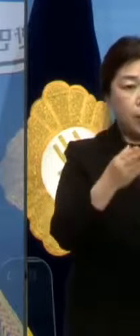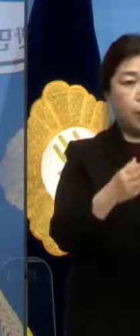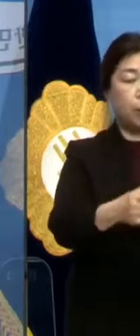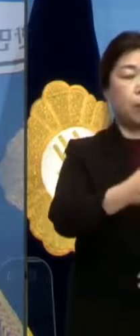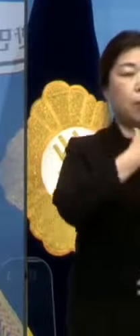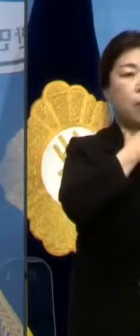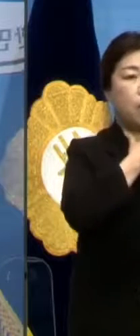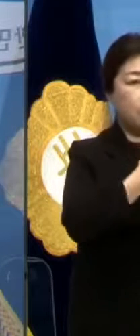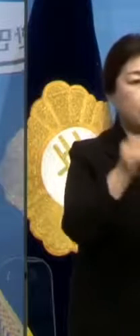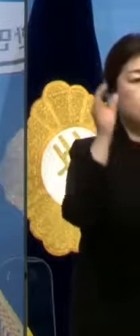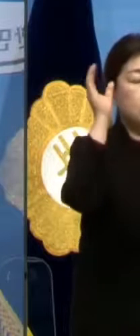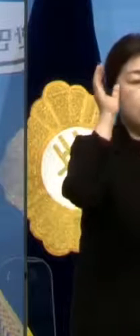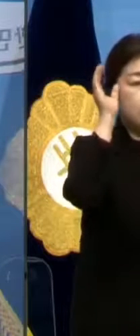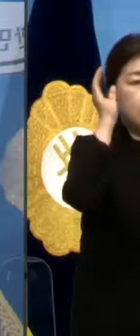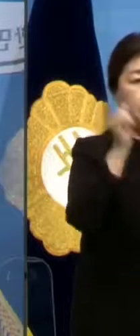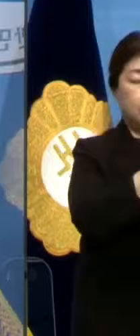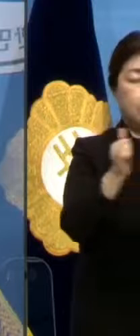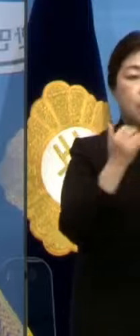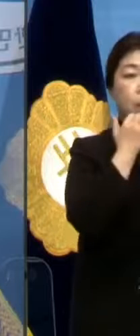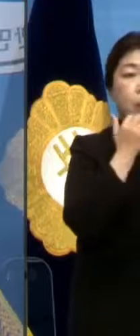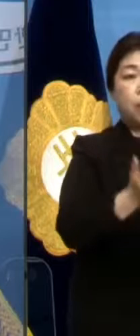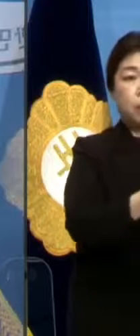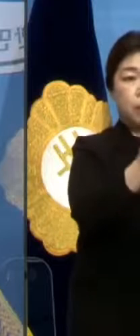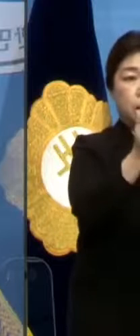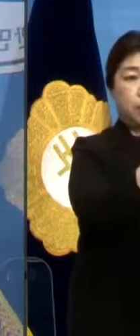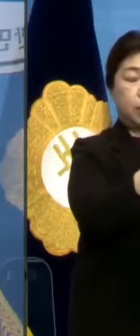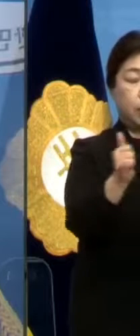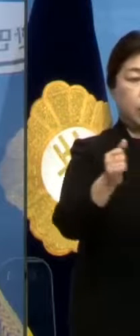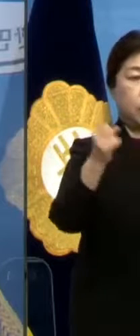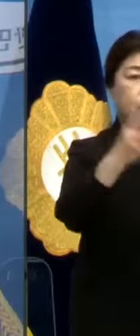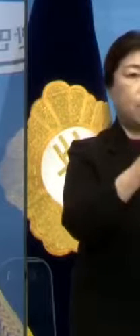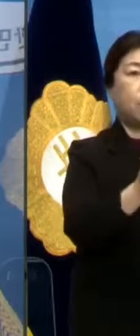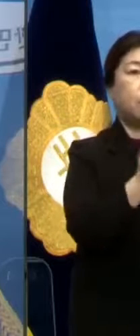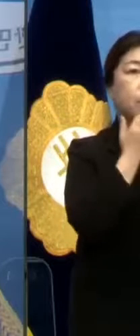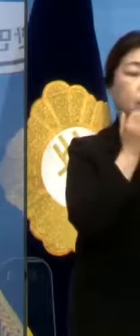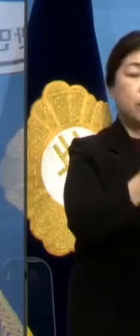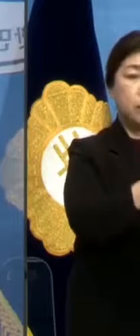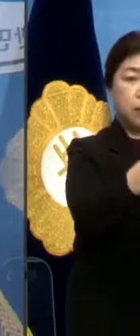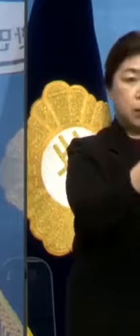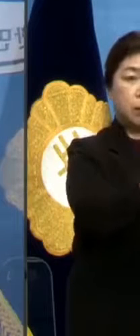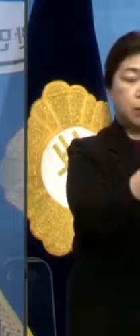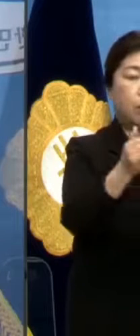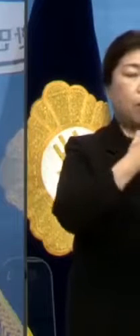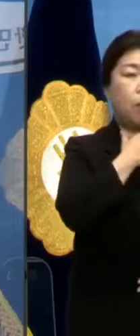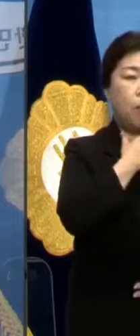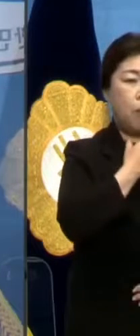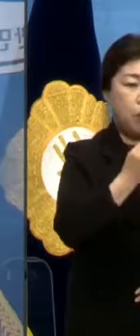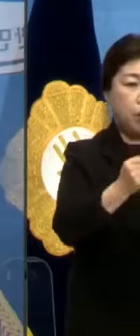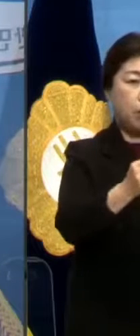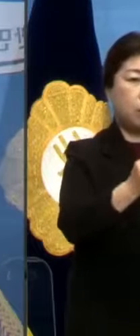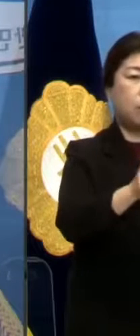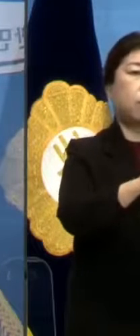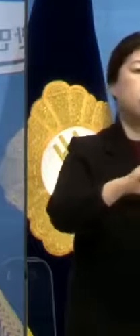바람을 기대하는 서울시민, 그리고 서울시민의 바람은 뒷전으로 밀리고 있습니다.